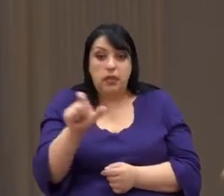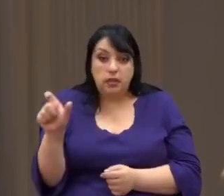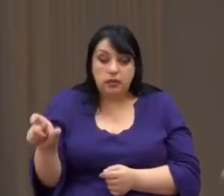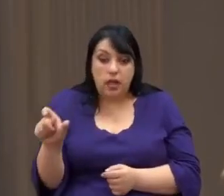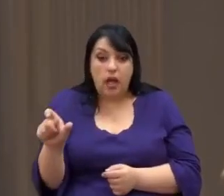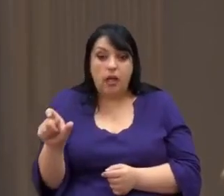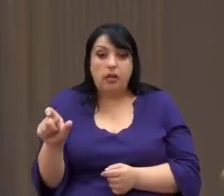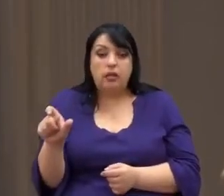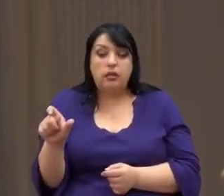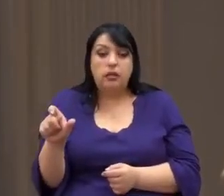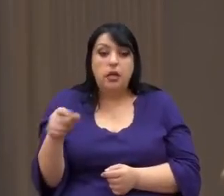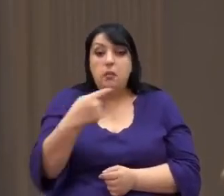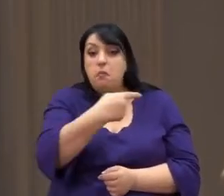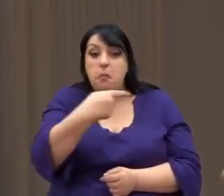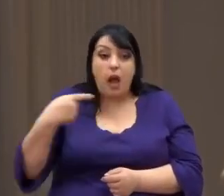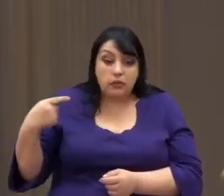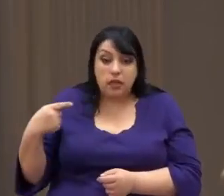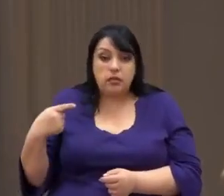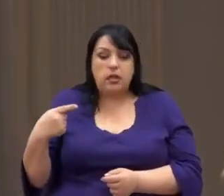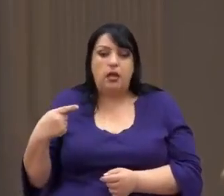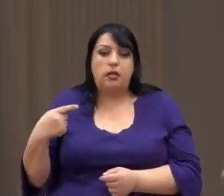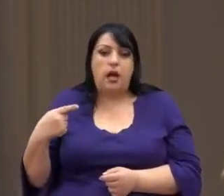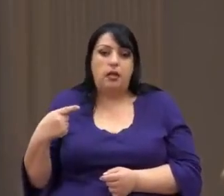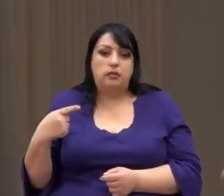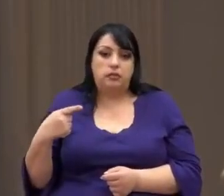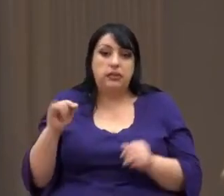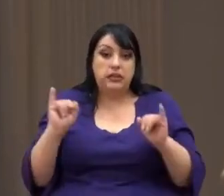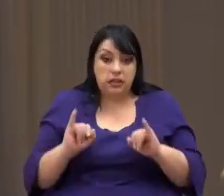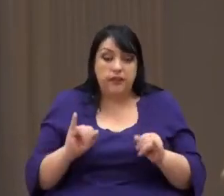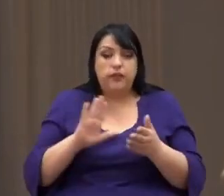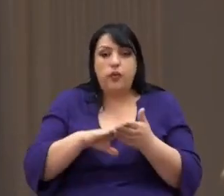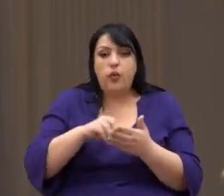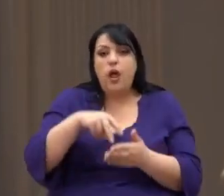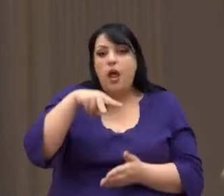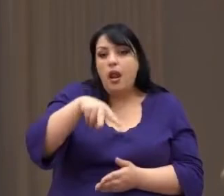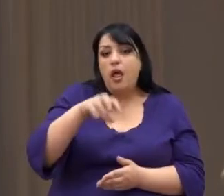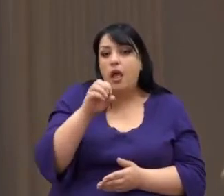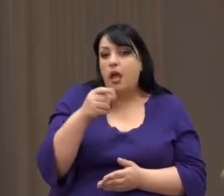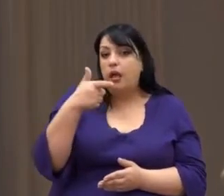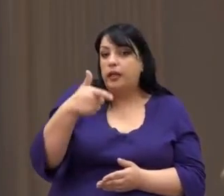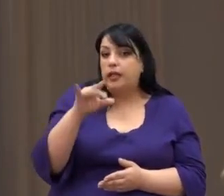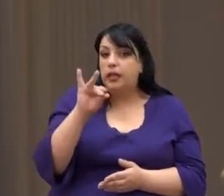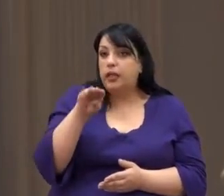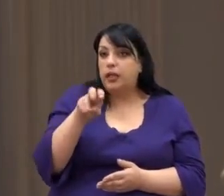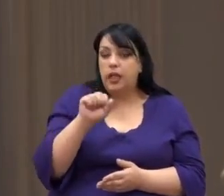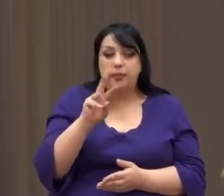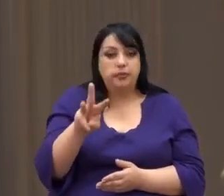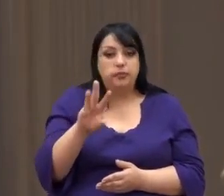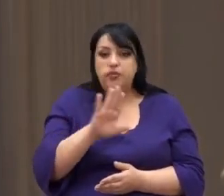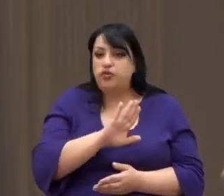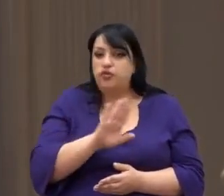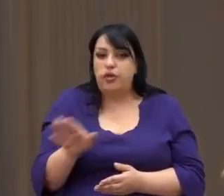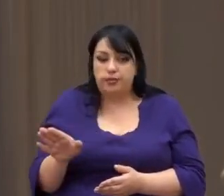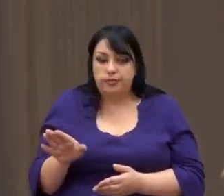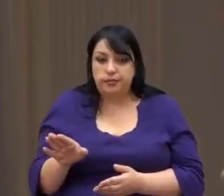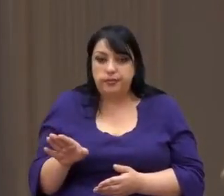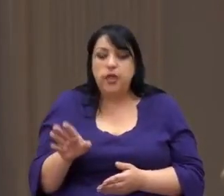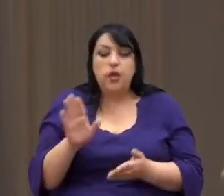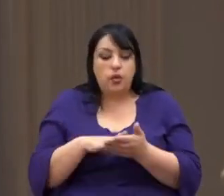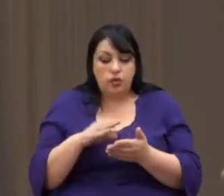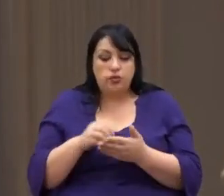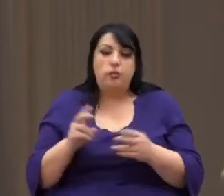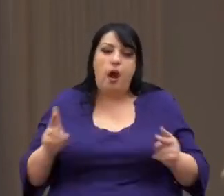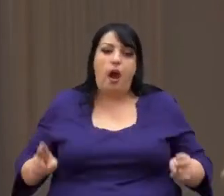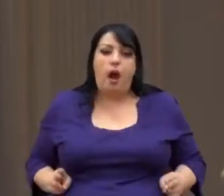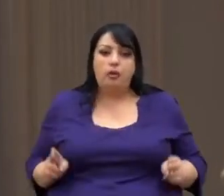բացասական դիրքորոշում, նրանք ուրեմն լեգիտիմ չեն, նրանք գործում են